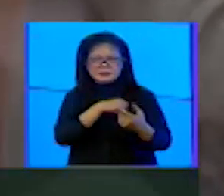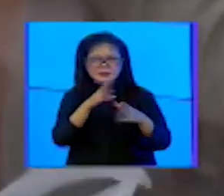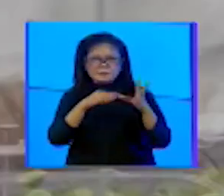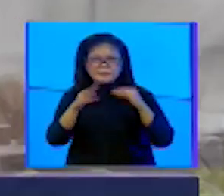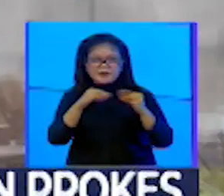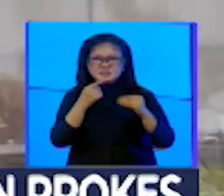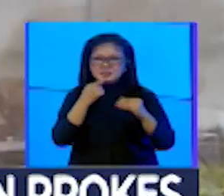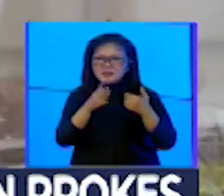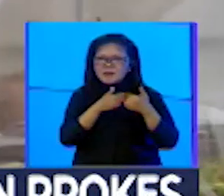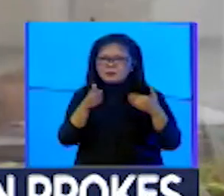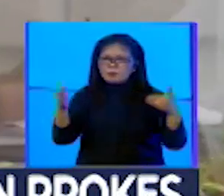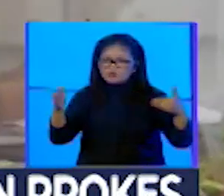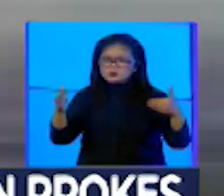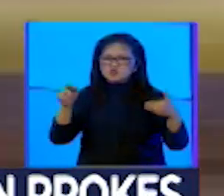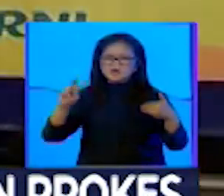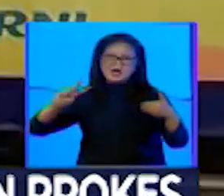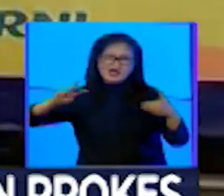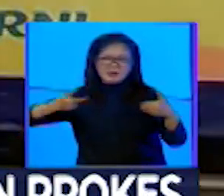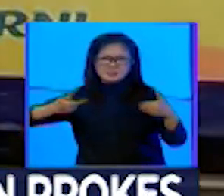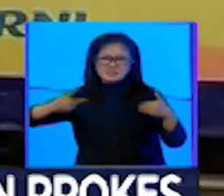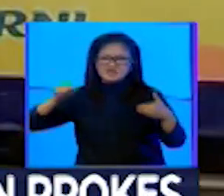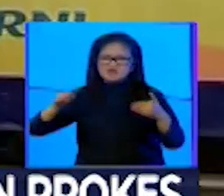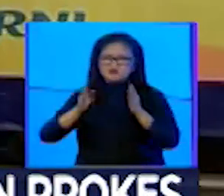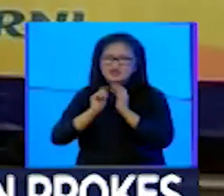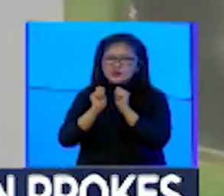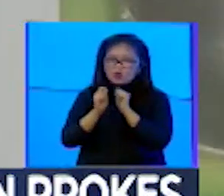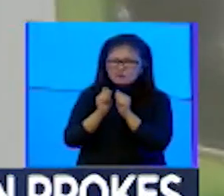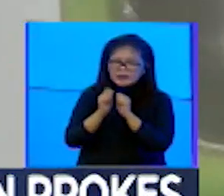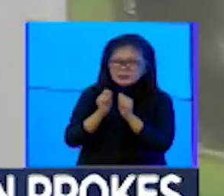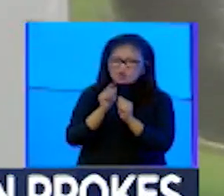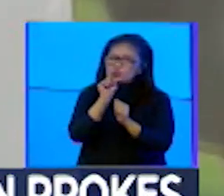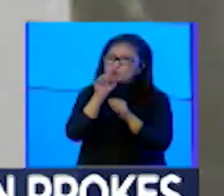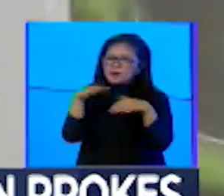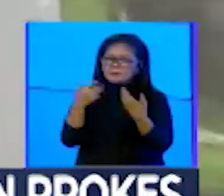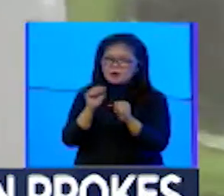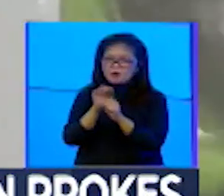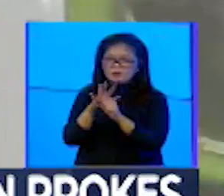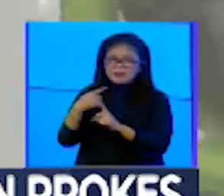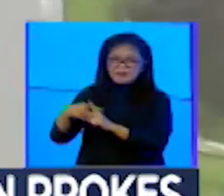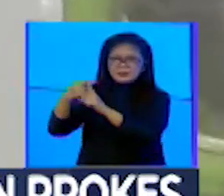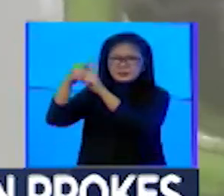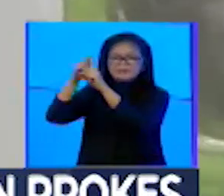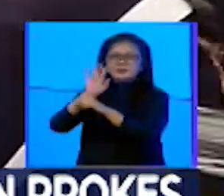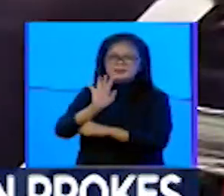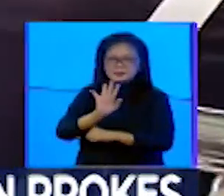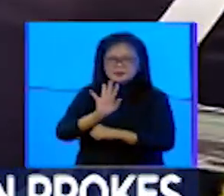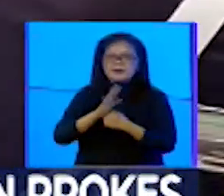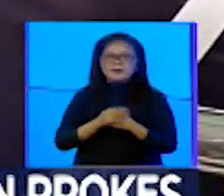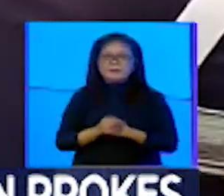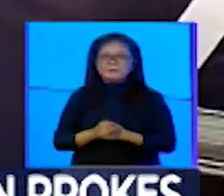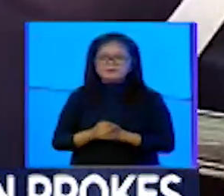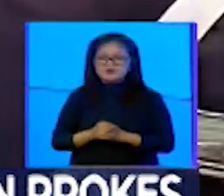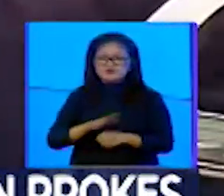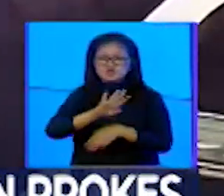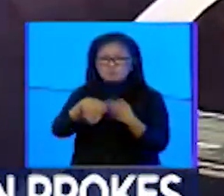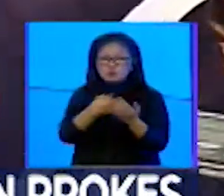dan pengganti libur cuti bersama Idul Fitri agar tak justru menimbulkan klaster baru COVID-19. Seluruh warga